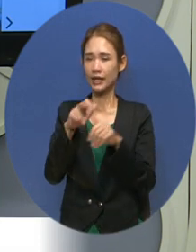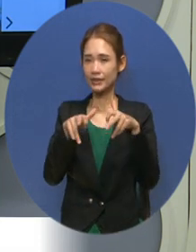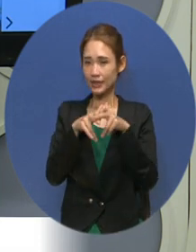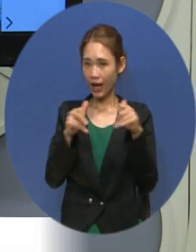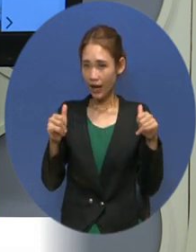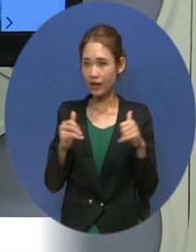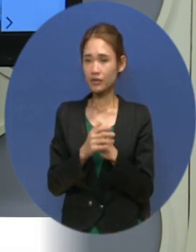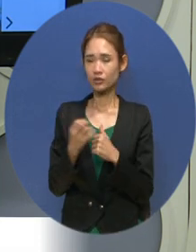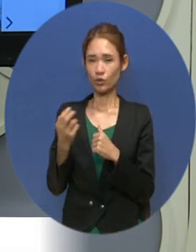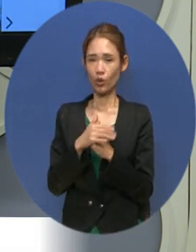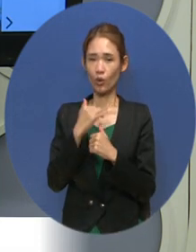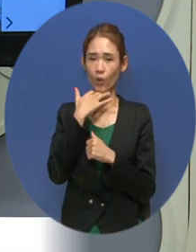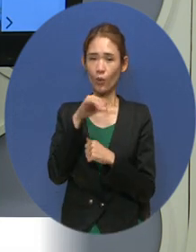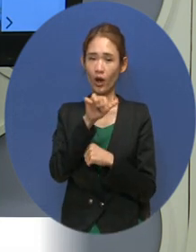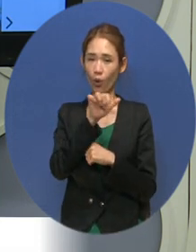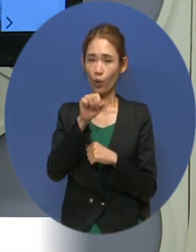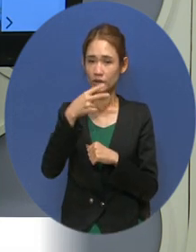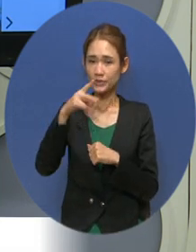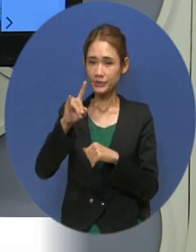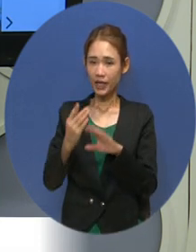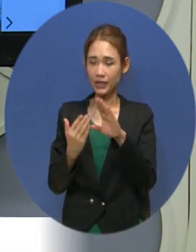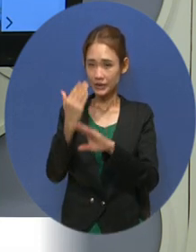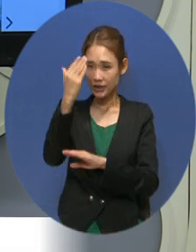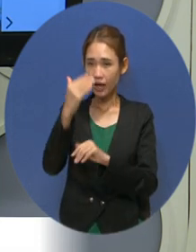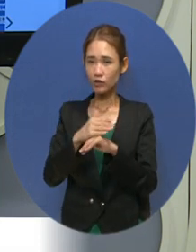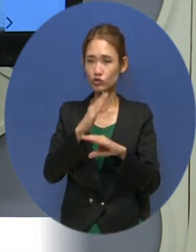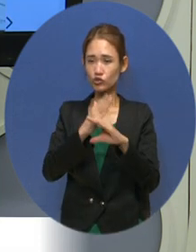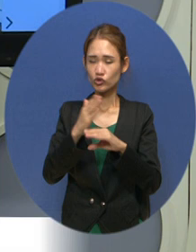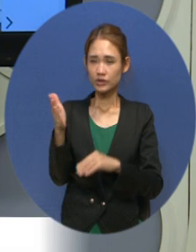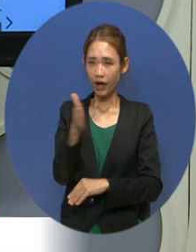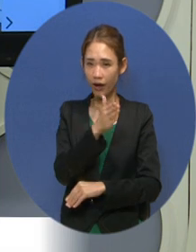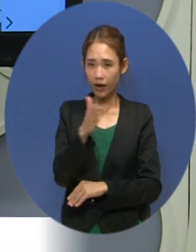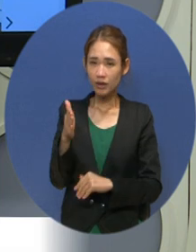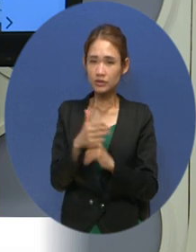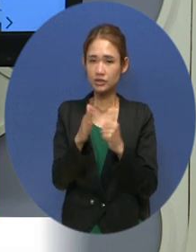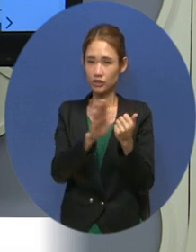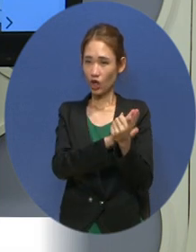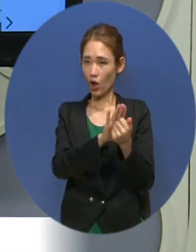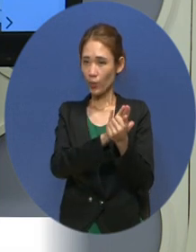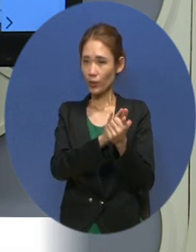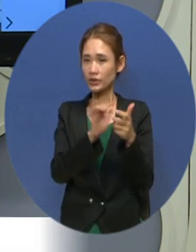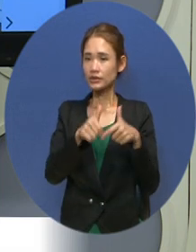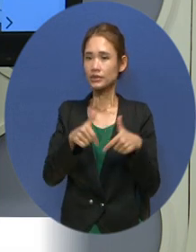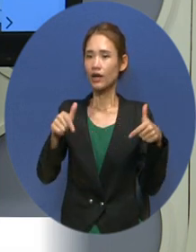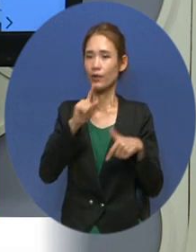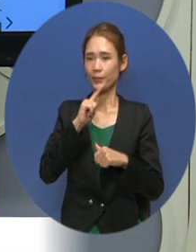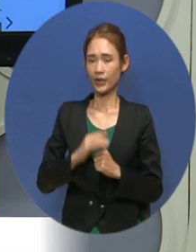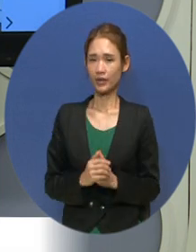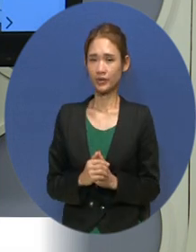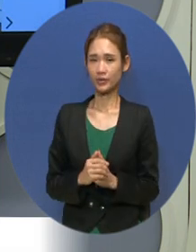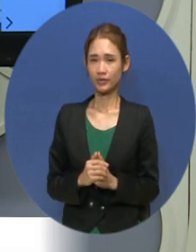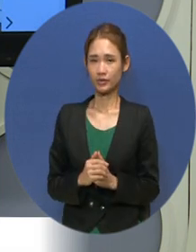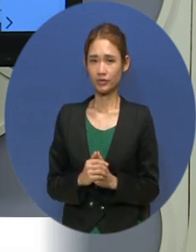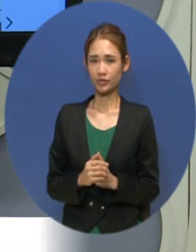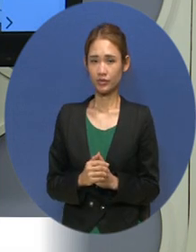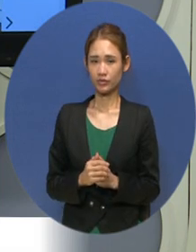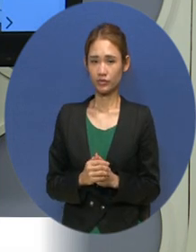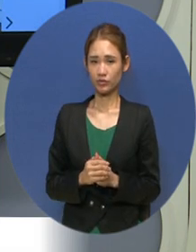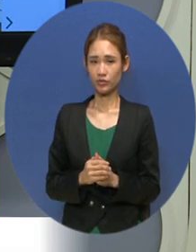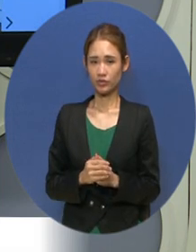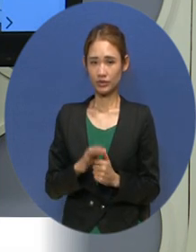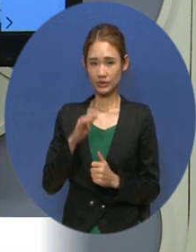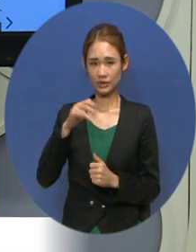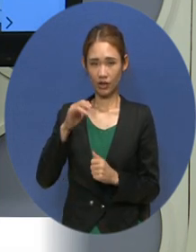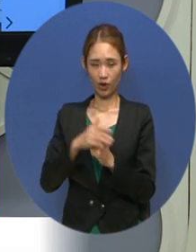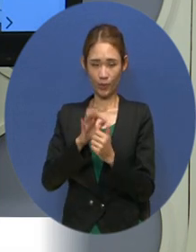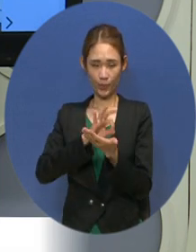아니라 만 50대 이상 중장년 도 서비스를 이용할 수 있도록 확대합니다 또한 씨가 비용을